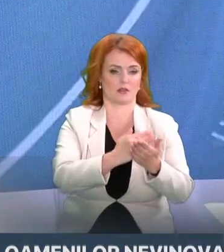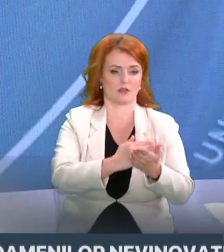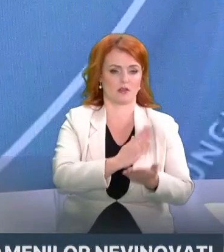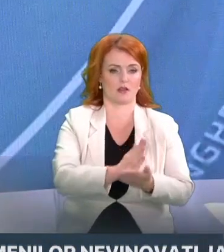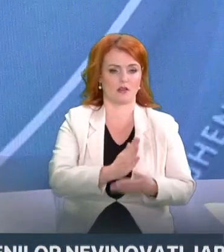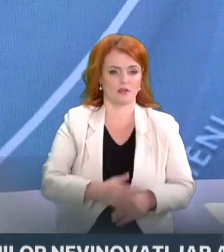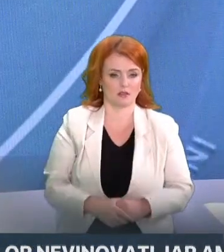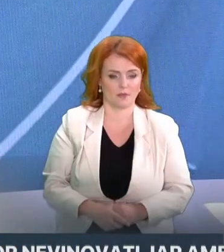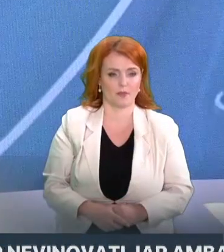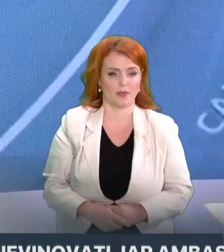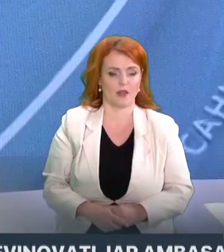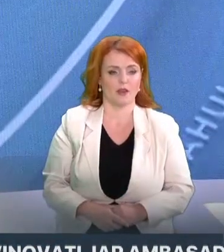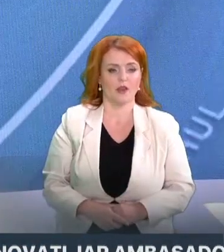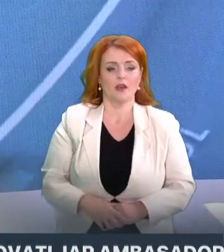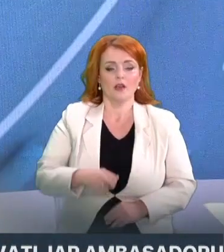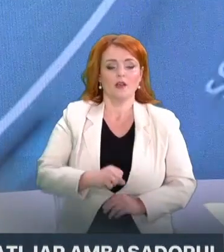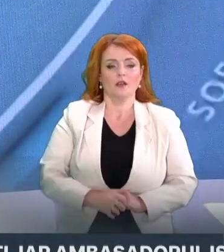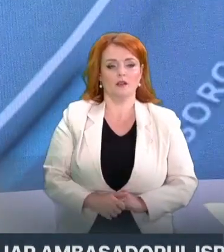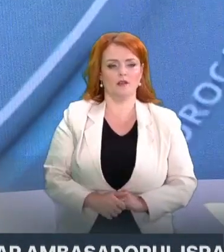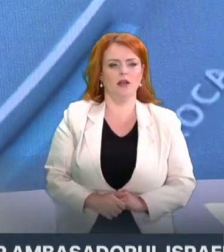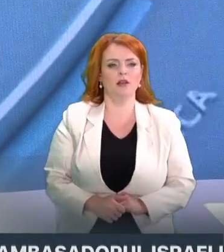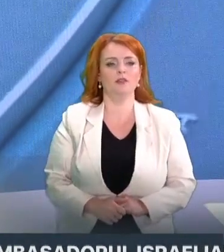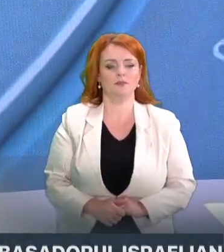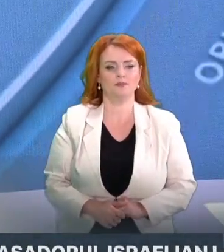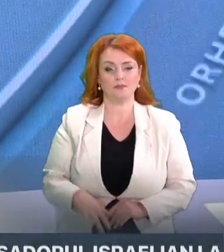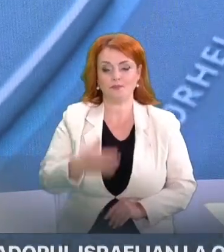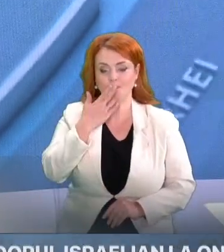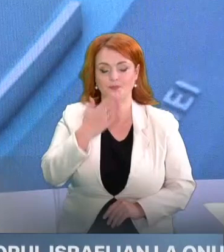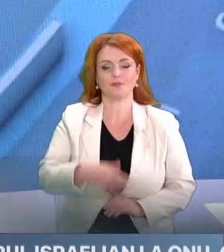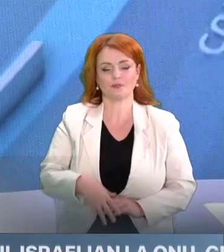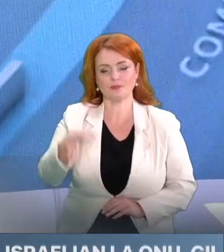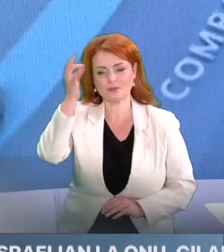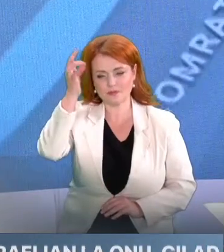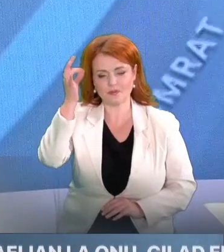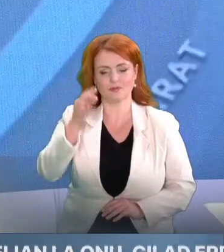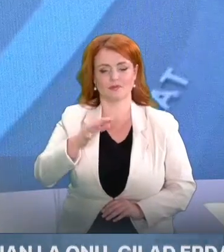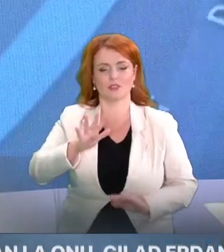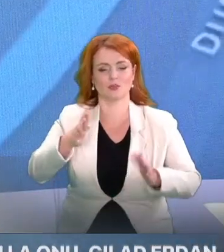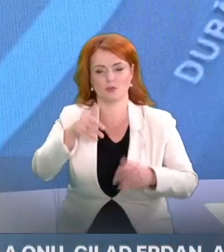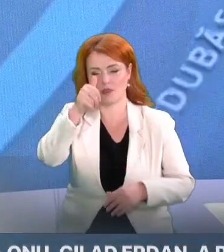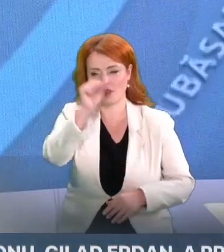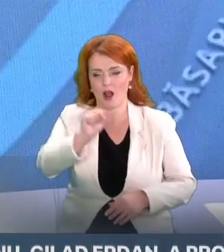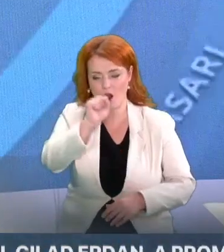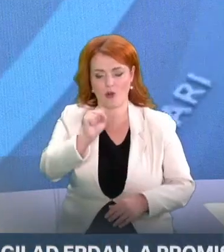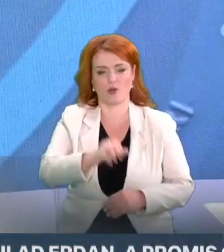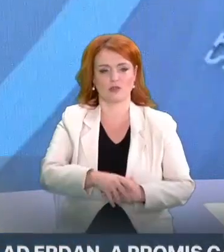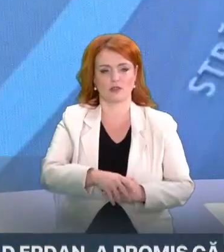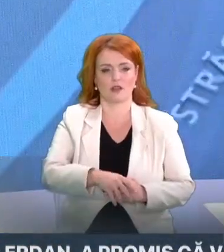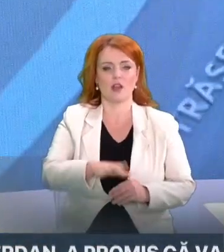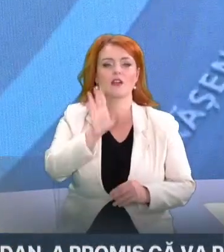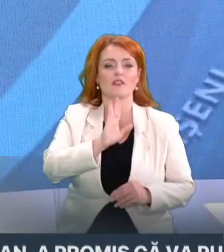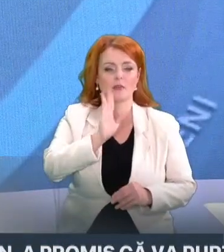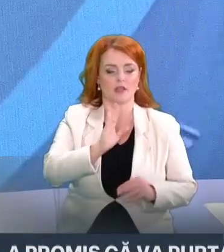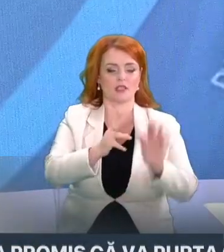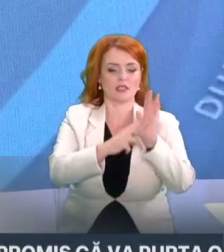Aș vrea un pic să facem tangență cu cazul care a avut loc acum câteva luni, în luna august, atunci când Iasmina, o fetiță de